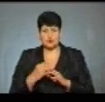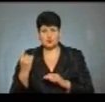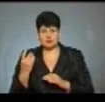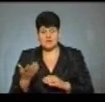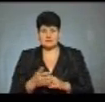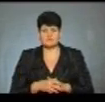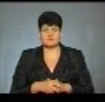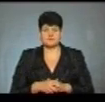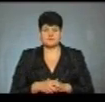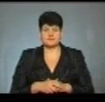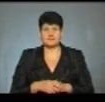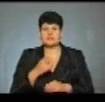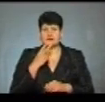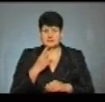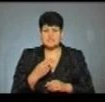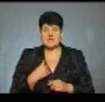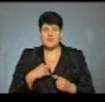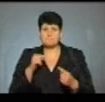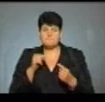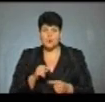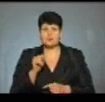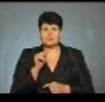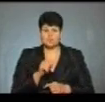господарства? Дивіться, я проти того, щоб